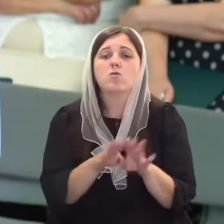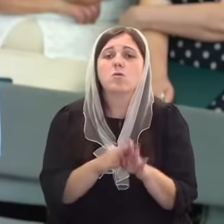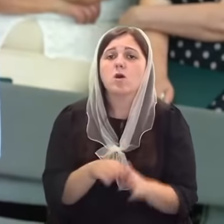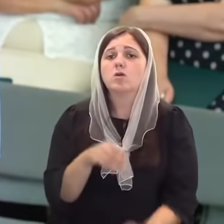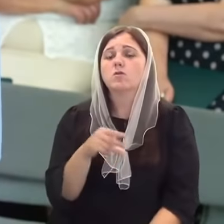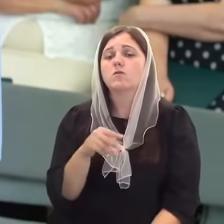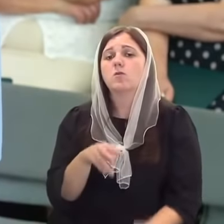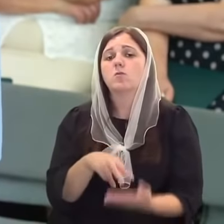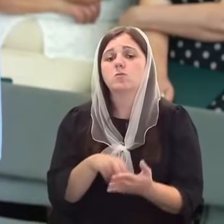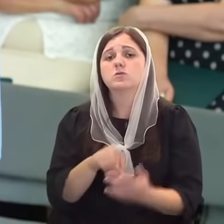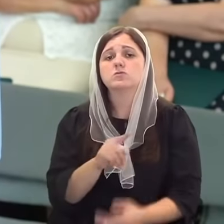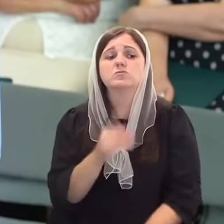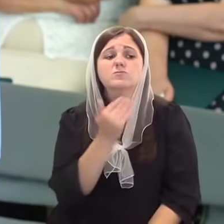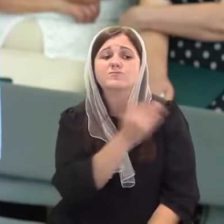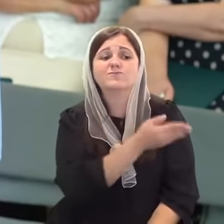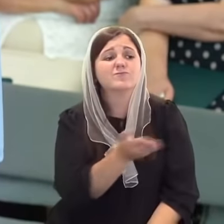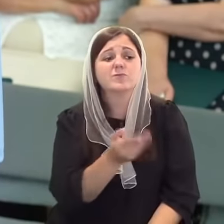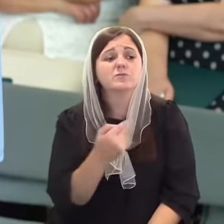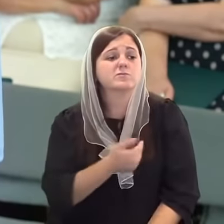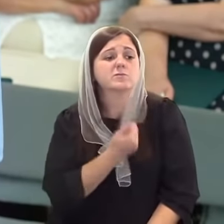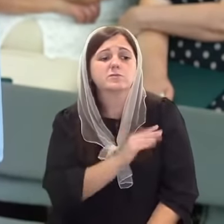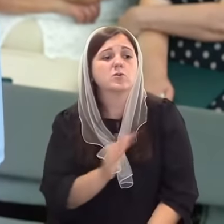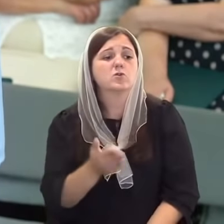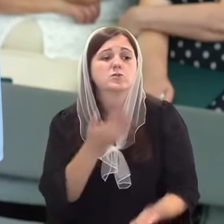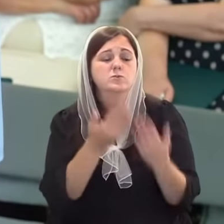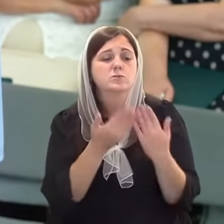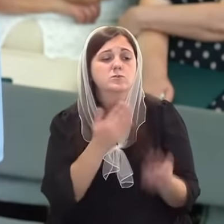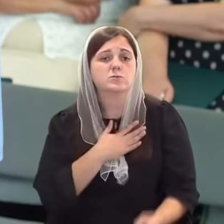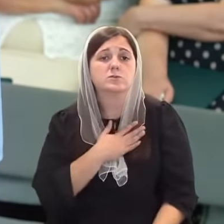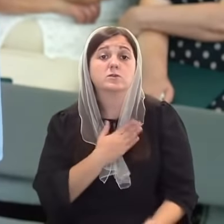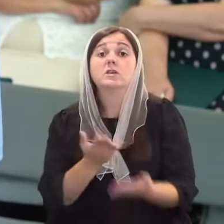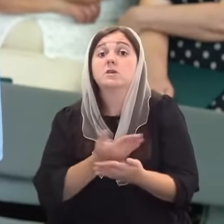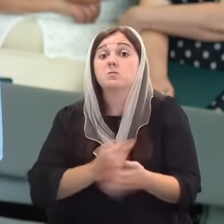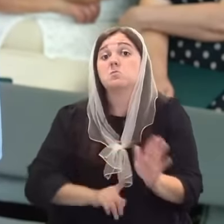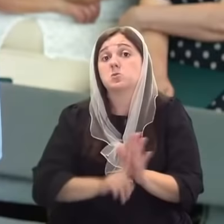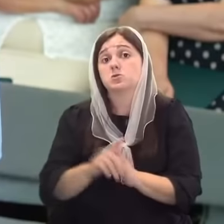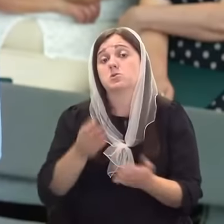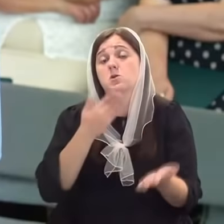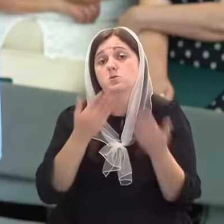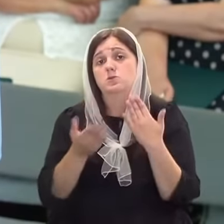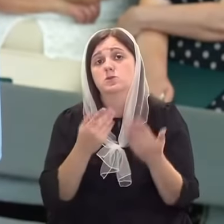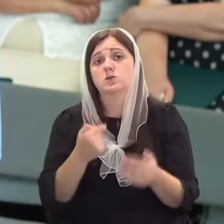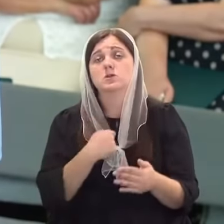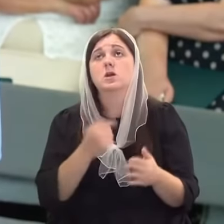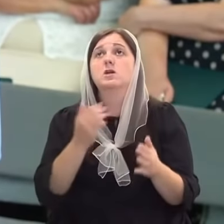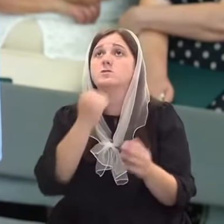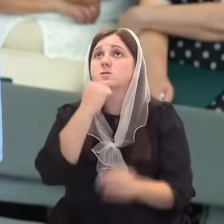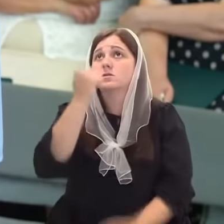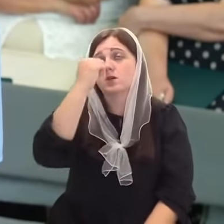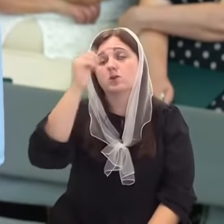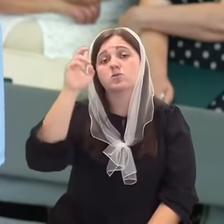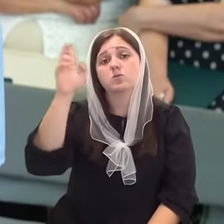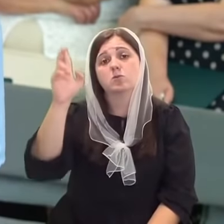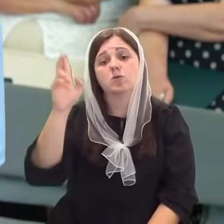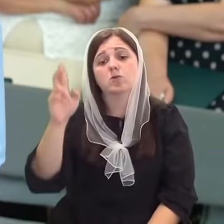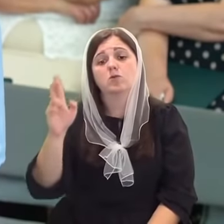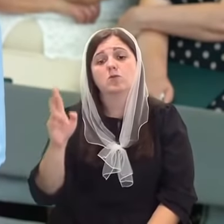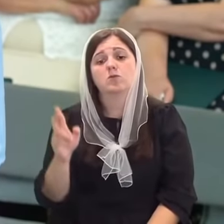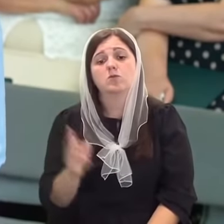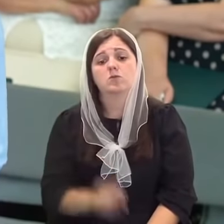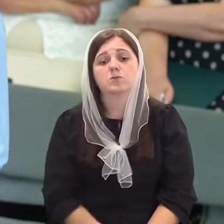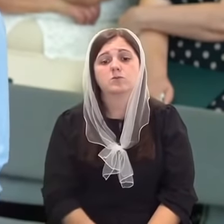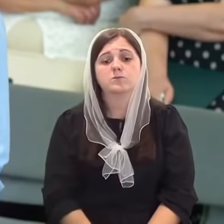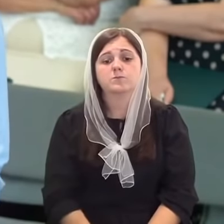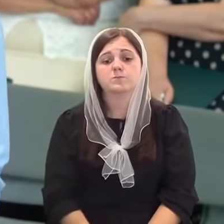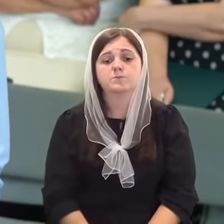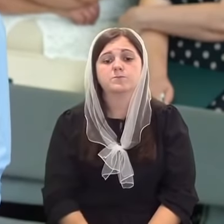захотите со мной разговаривать». И мы начали общаться, слава Богу. Я благодарен Богу, друзья, буду заканчивать.